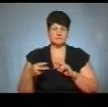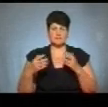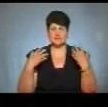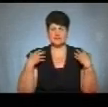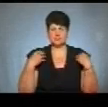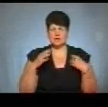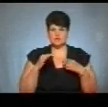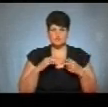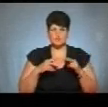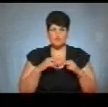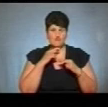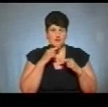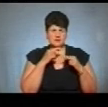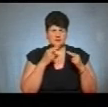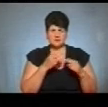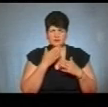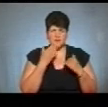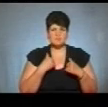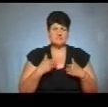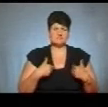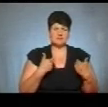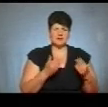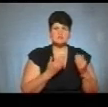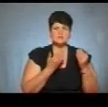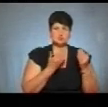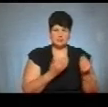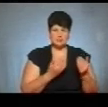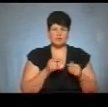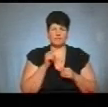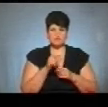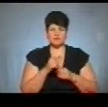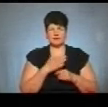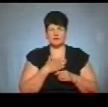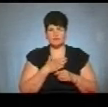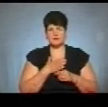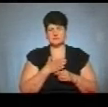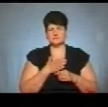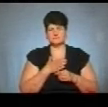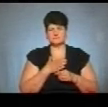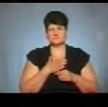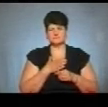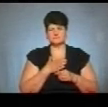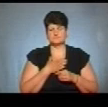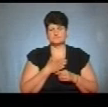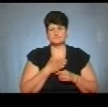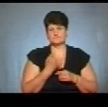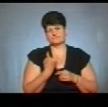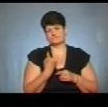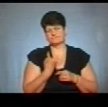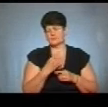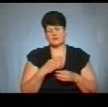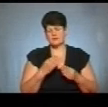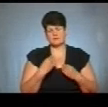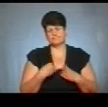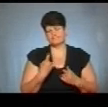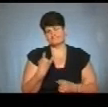начальство міняється, уваги не звертає, ми звертаємося до них, вони на нас... Ну, не звертають